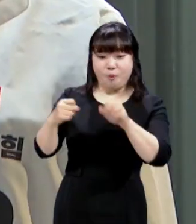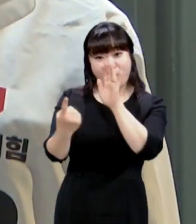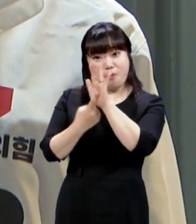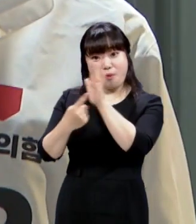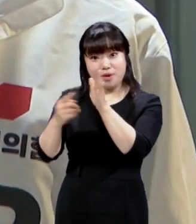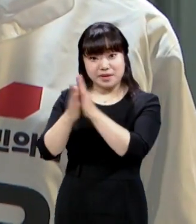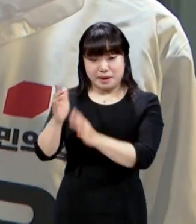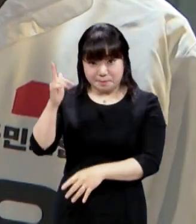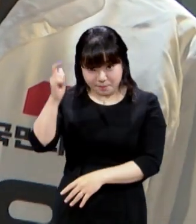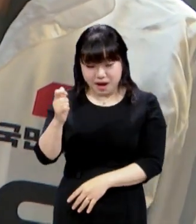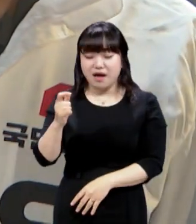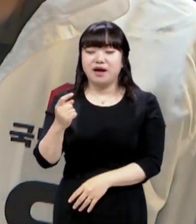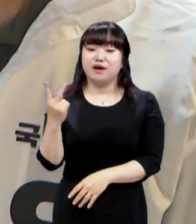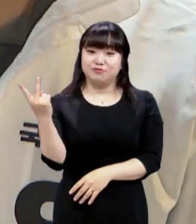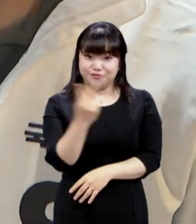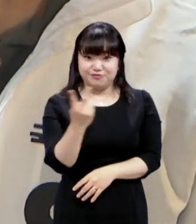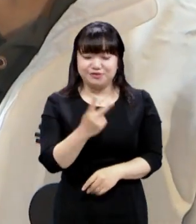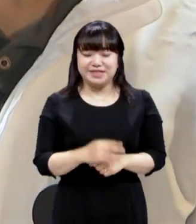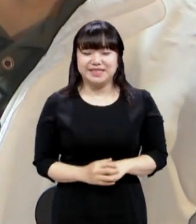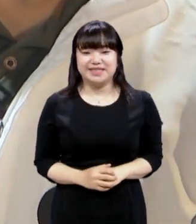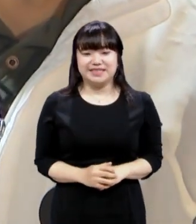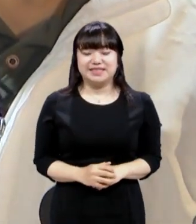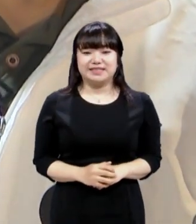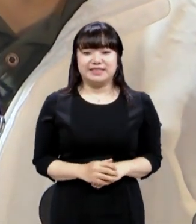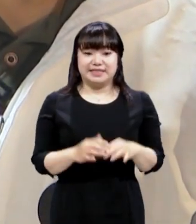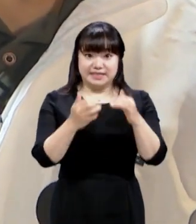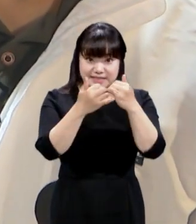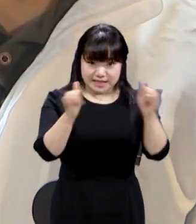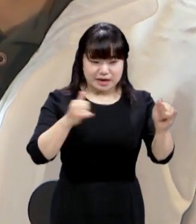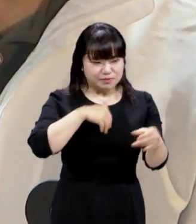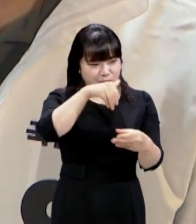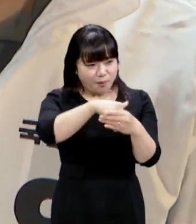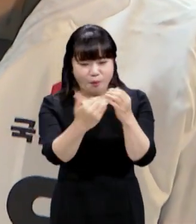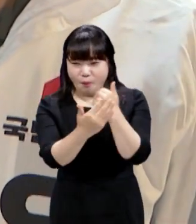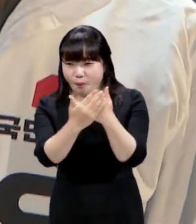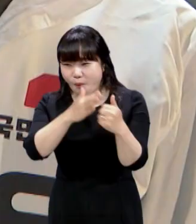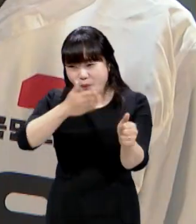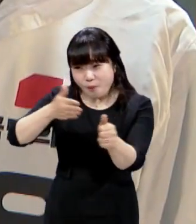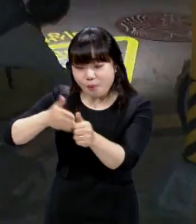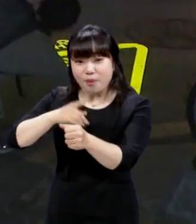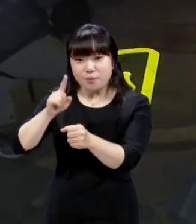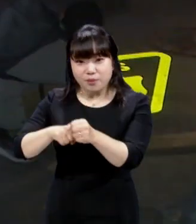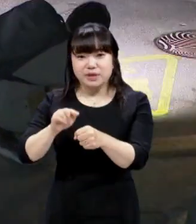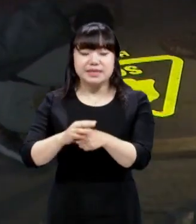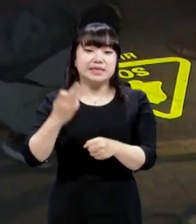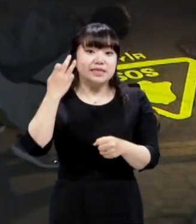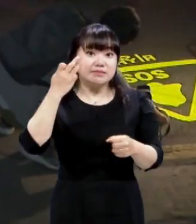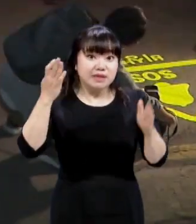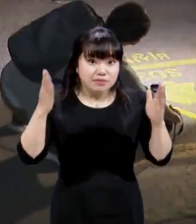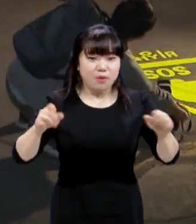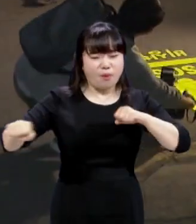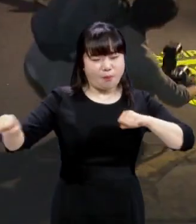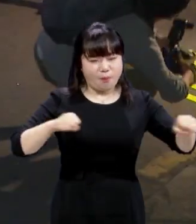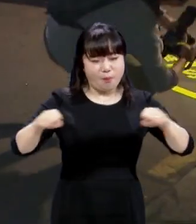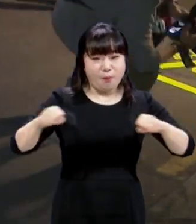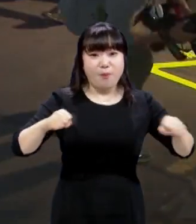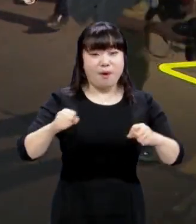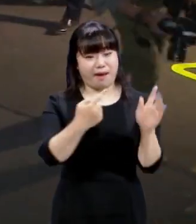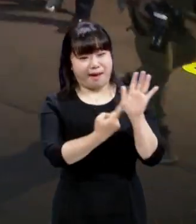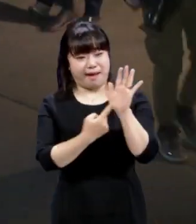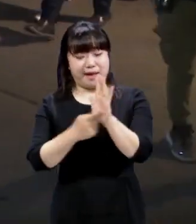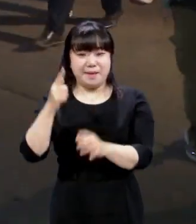첫 단추를 꿴 교 후보 시민 표심을 끌어모으기 위한 13일간 의 쉼 없는 레이스도